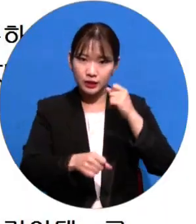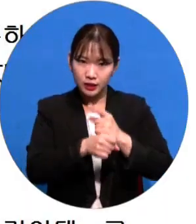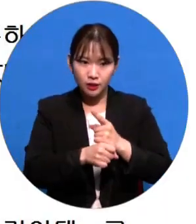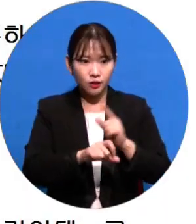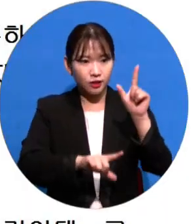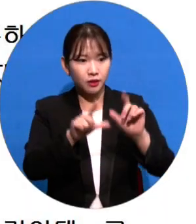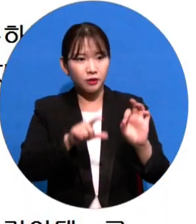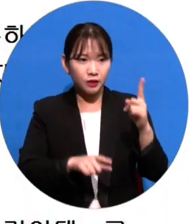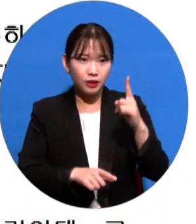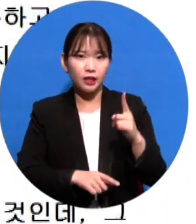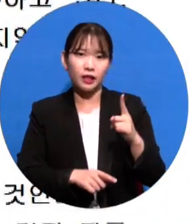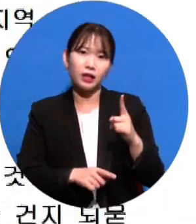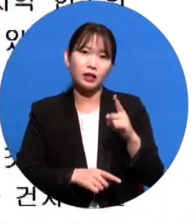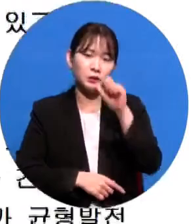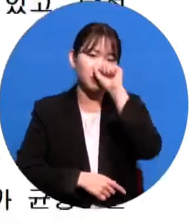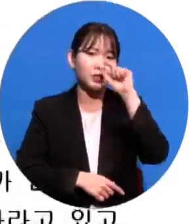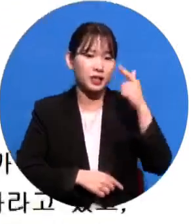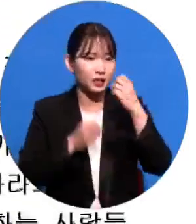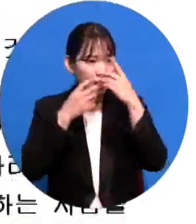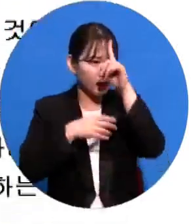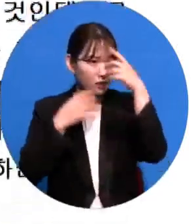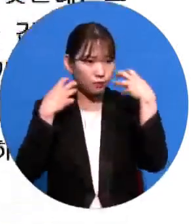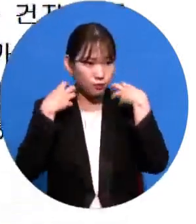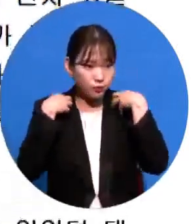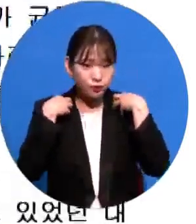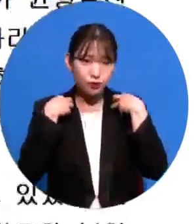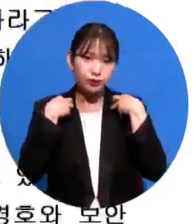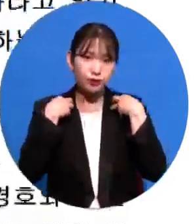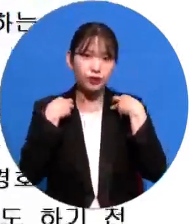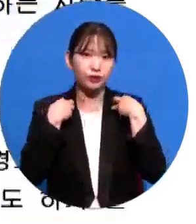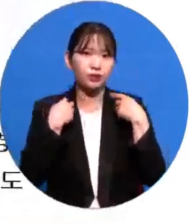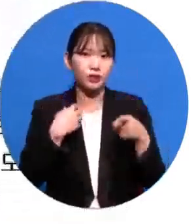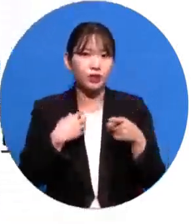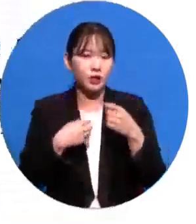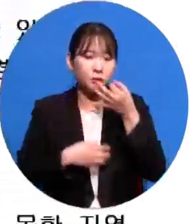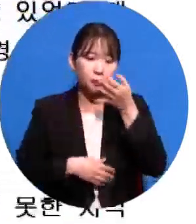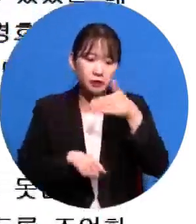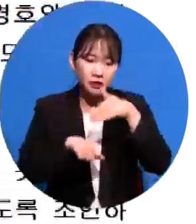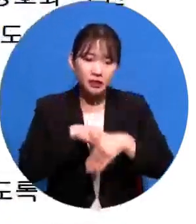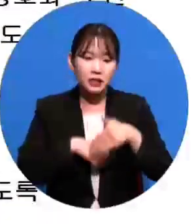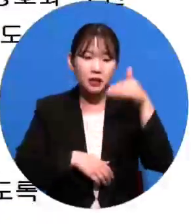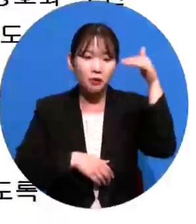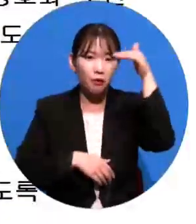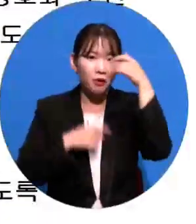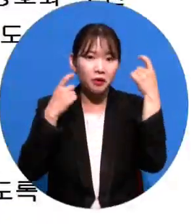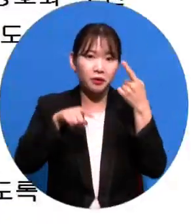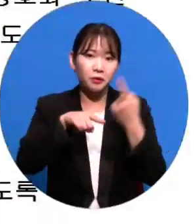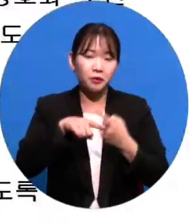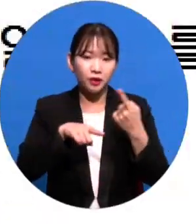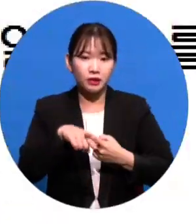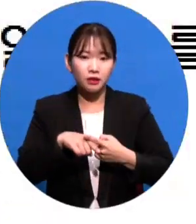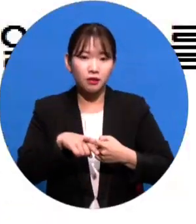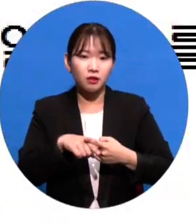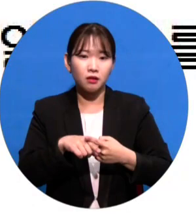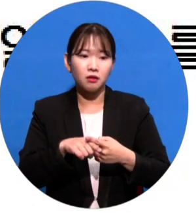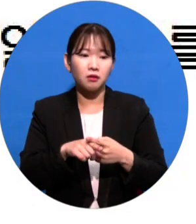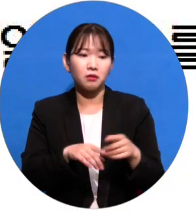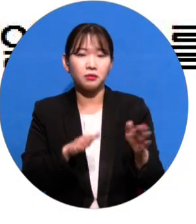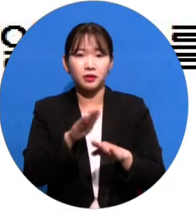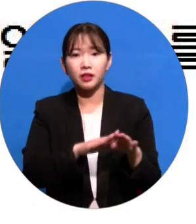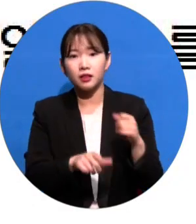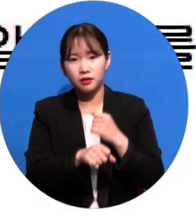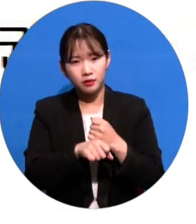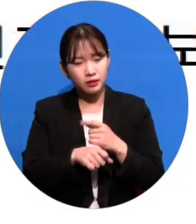그림자가 드리워진 새 성부의 탈출 굴에 보여주기식 관광 썽 유람 형식의 탐방으로 무마하려는 건 아닌지